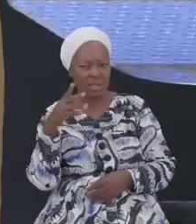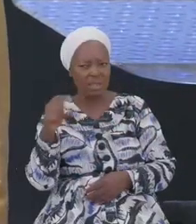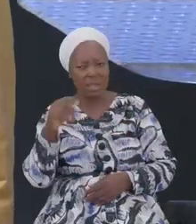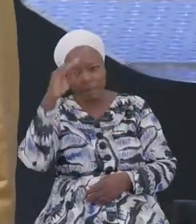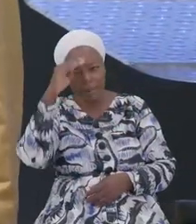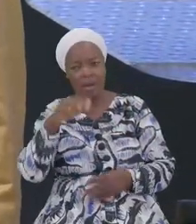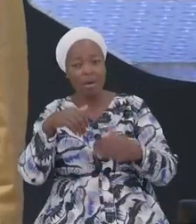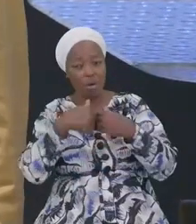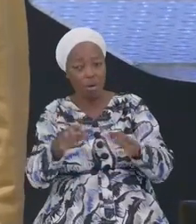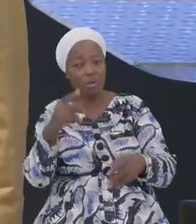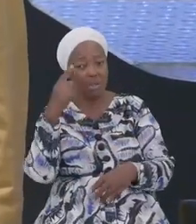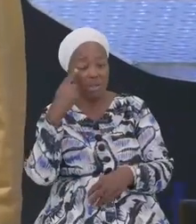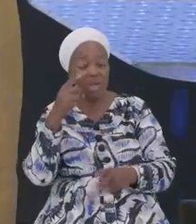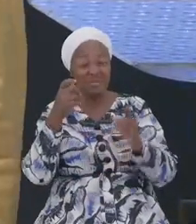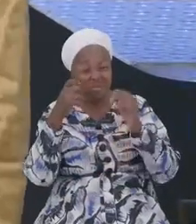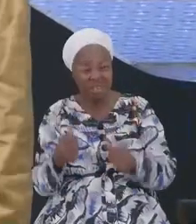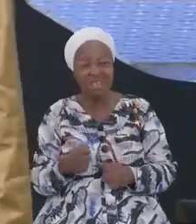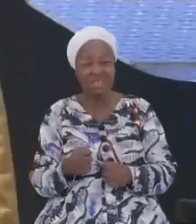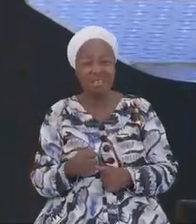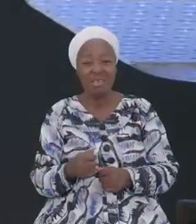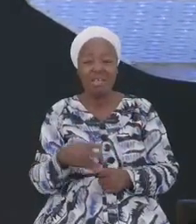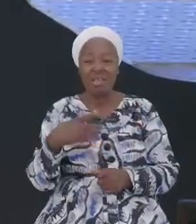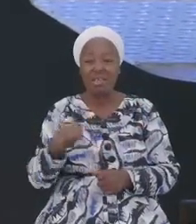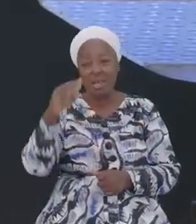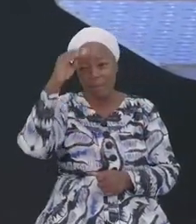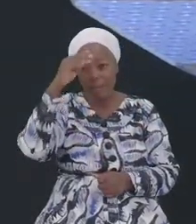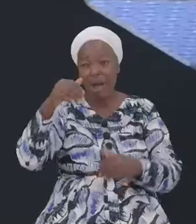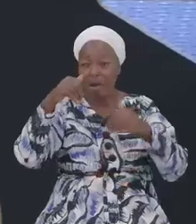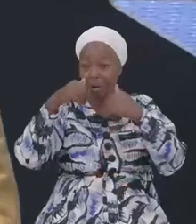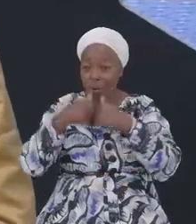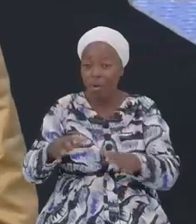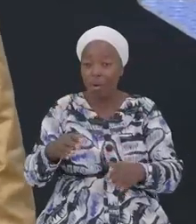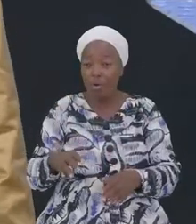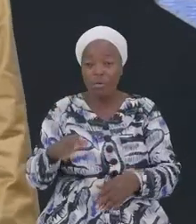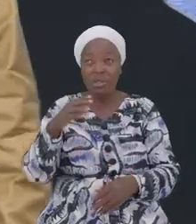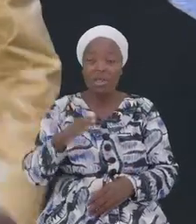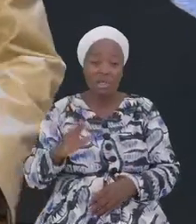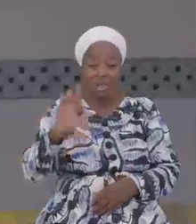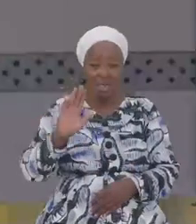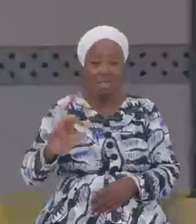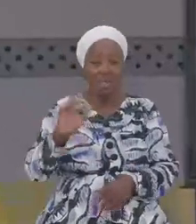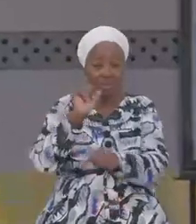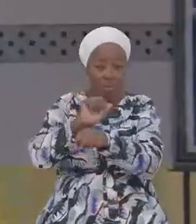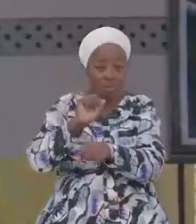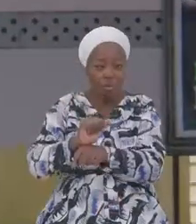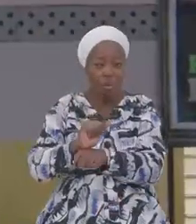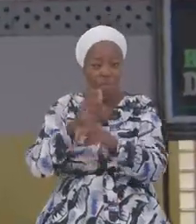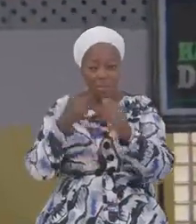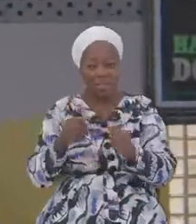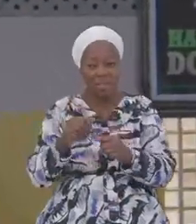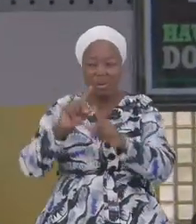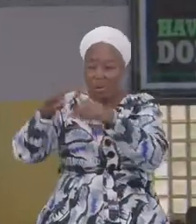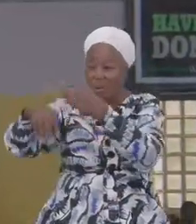vue immédiatement. L'homme a perdu, il a perdu son travail en même temps. Il est sorti. Il ne pouvait plus